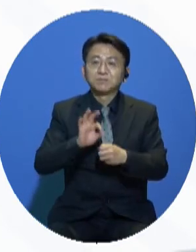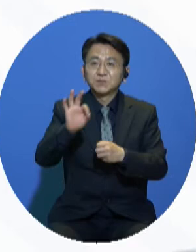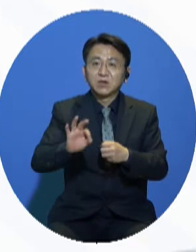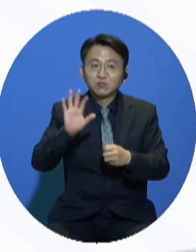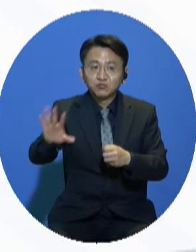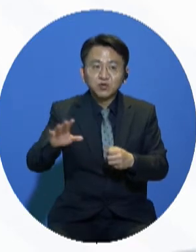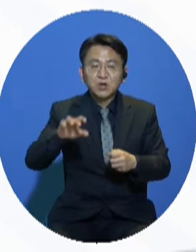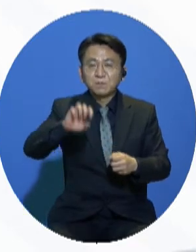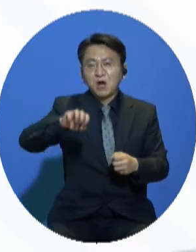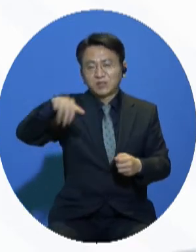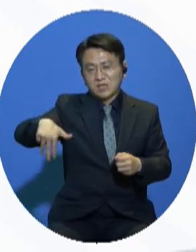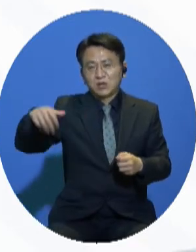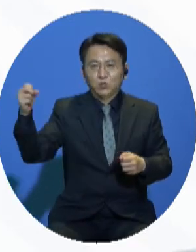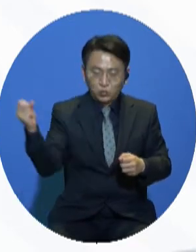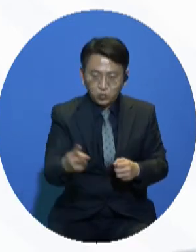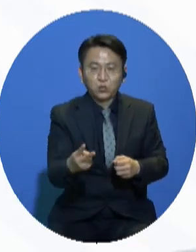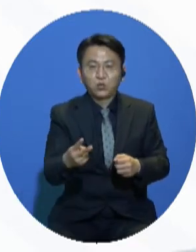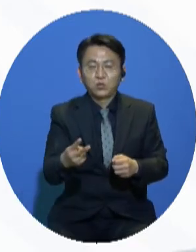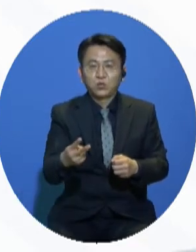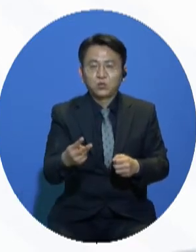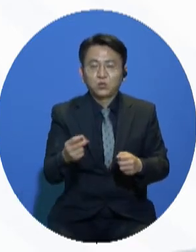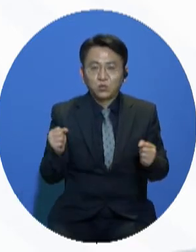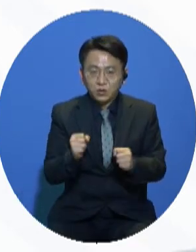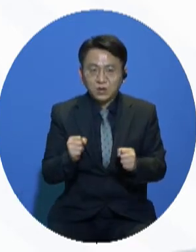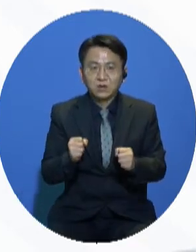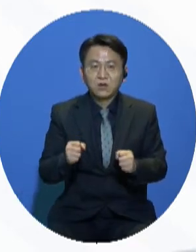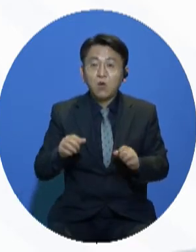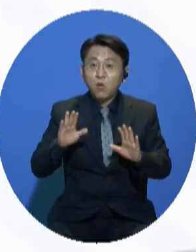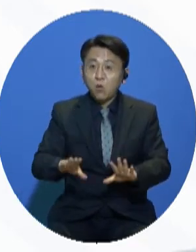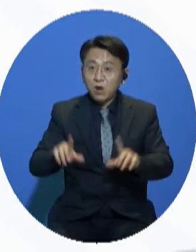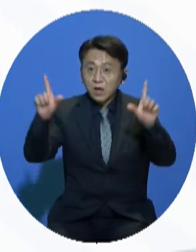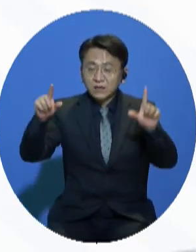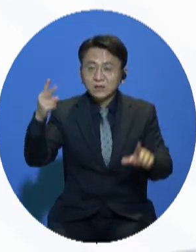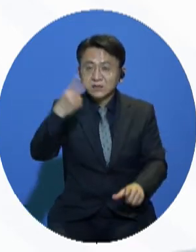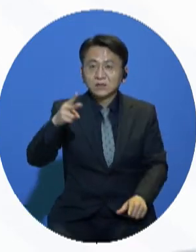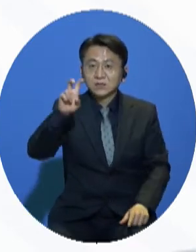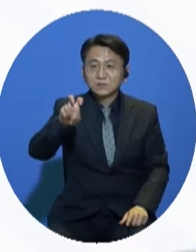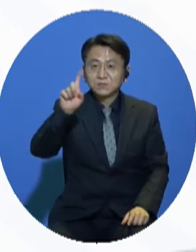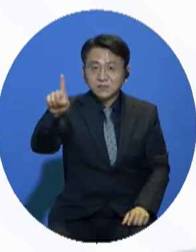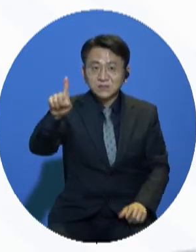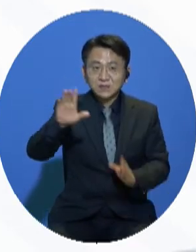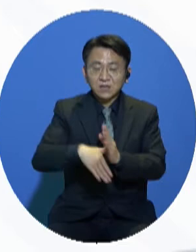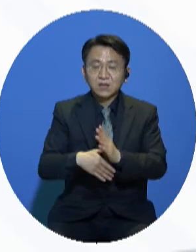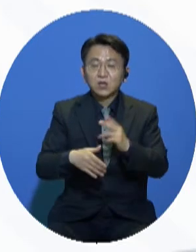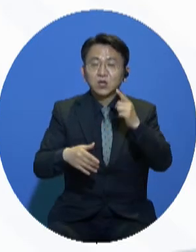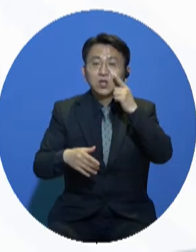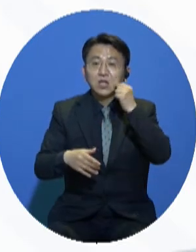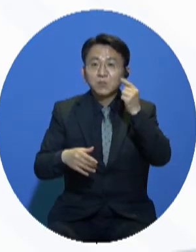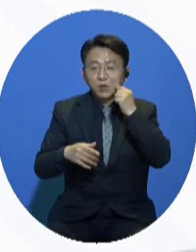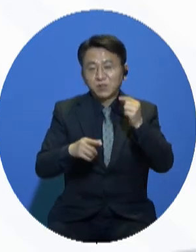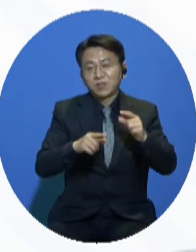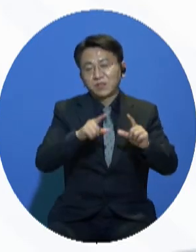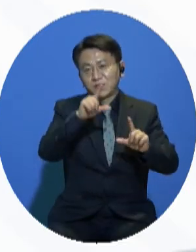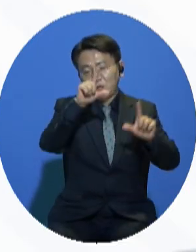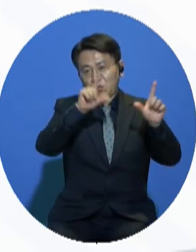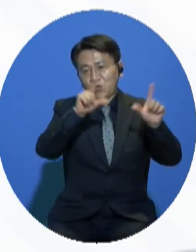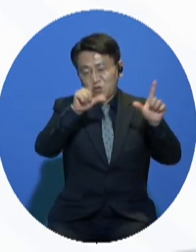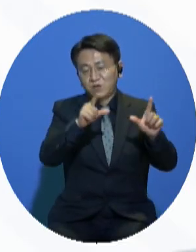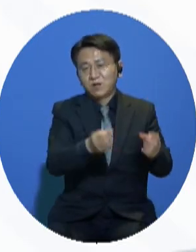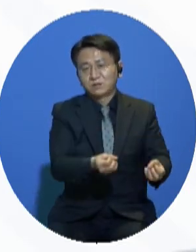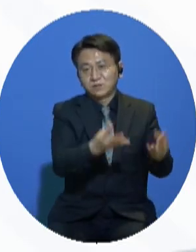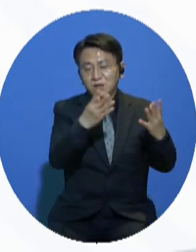뒤에 평창에서 동계 패럴림픽이 있었고 올해에는 2021년 도쿄 대회가 있을